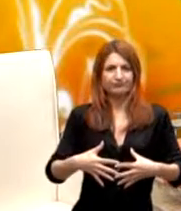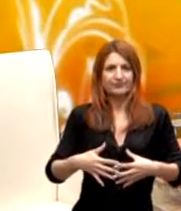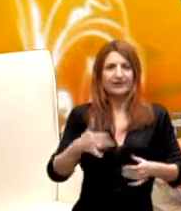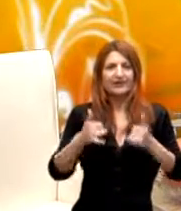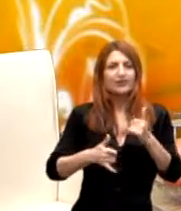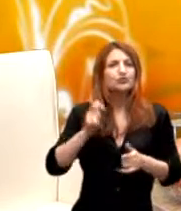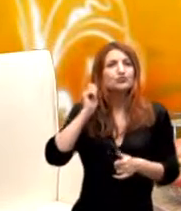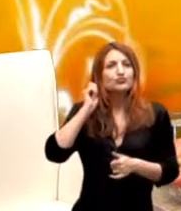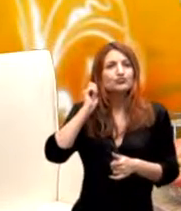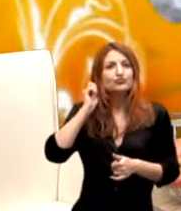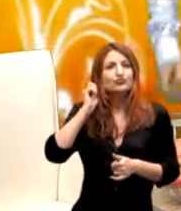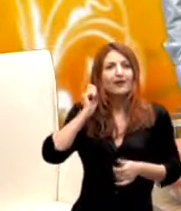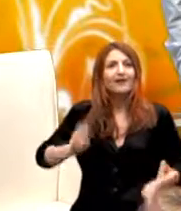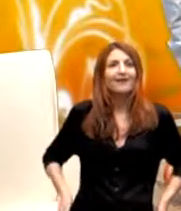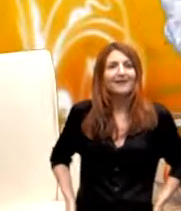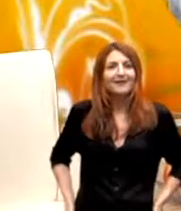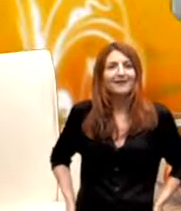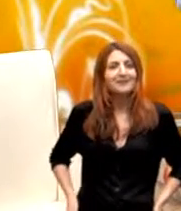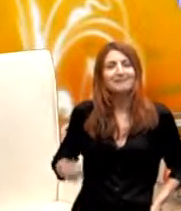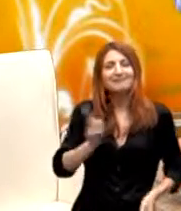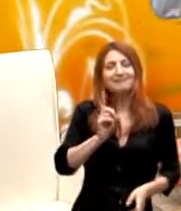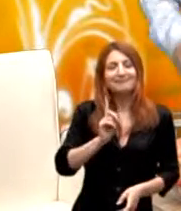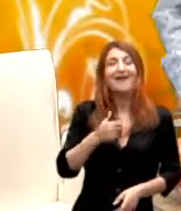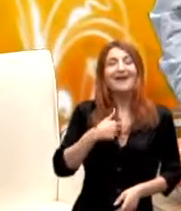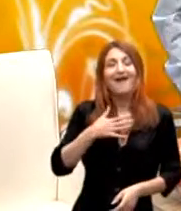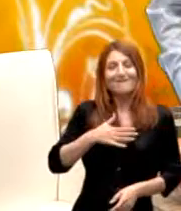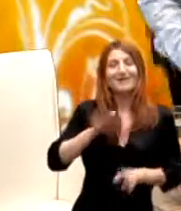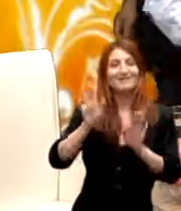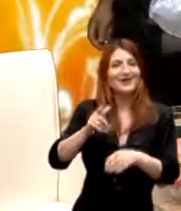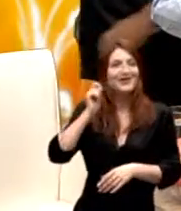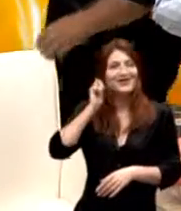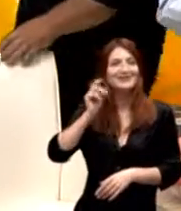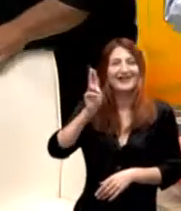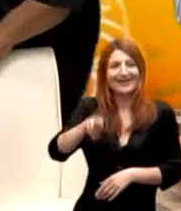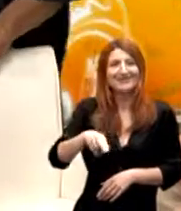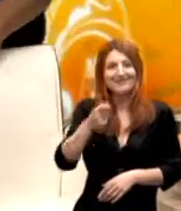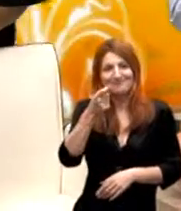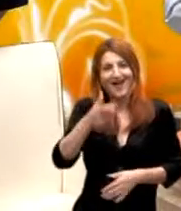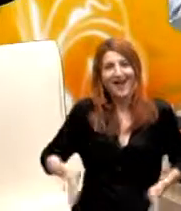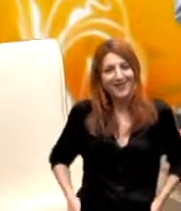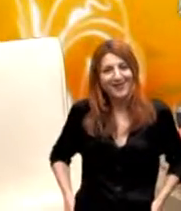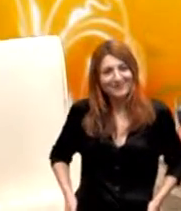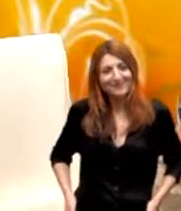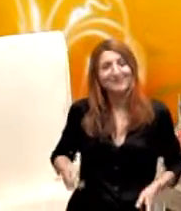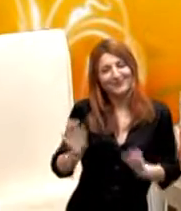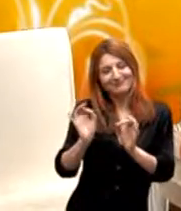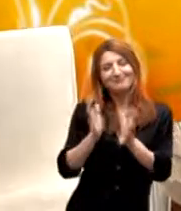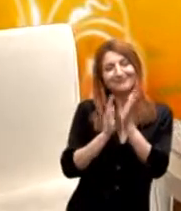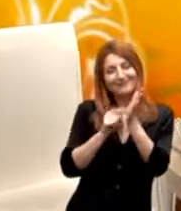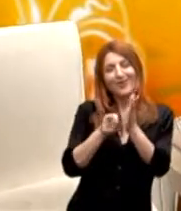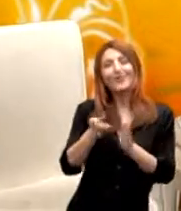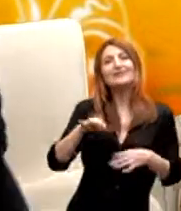žene? To nije opasno kod žene imati. Ne. Čak ja i volim da malo imaju to. Jer mislim, to je subkutano masno tkivo koje je